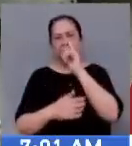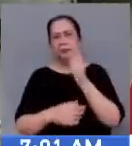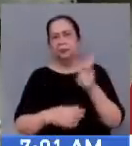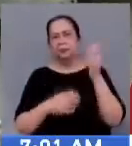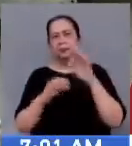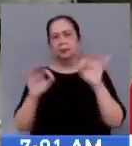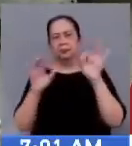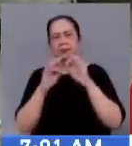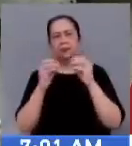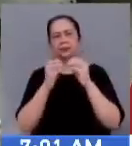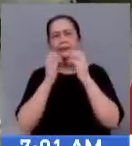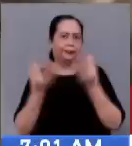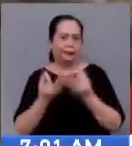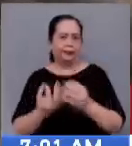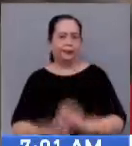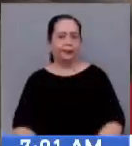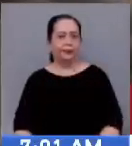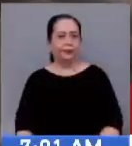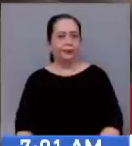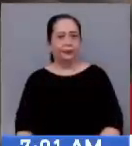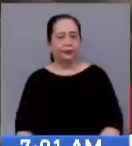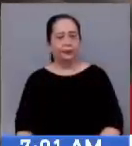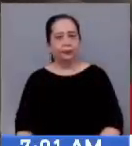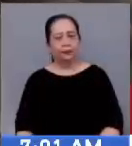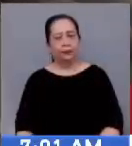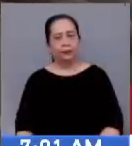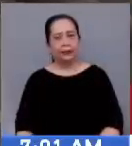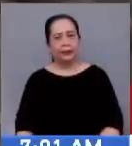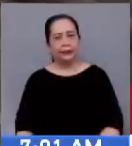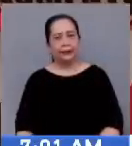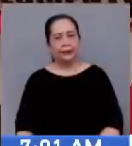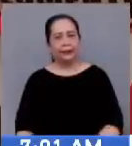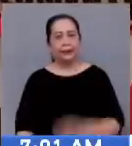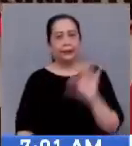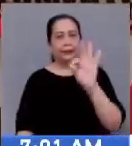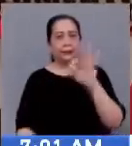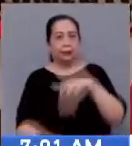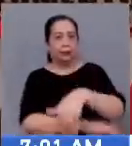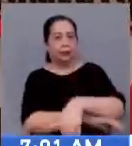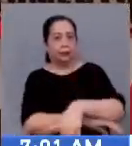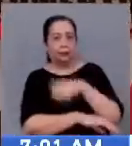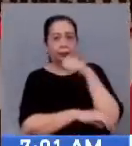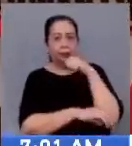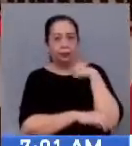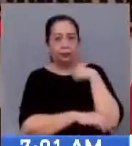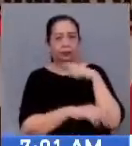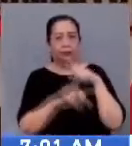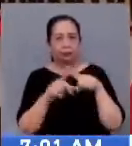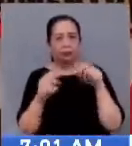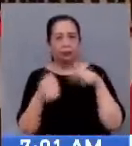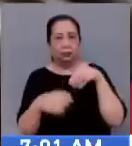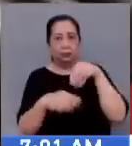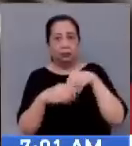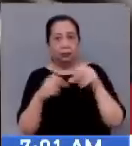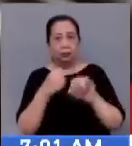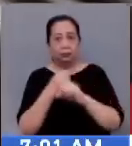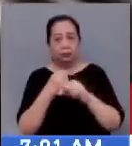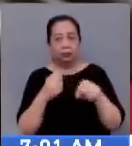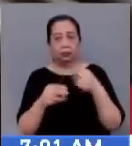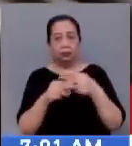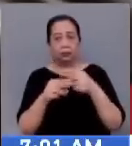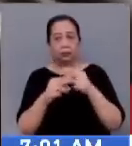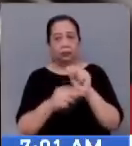sapat ang ibibigay sa kanilang pamilya. Alas 9 na ng gabi kagabi, pero laman pa rin ng kanyang jeep ang tsuper na si Alvin.